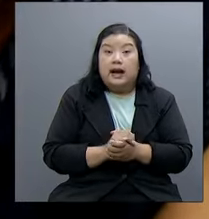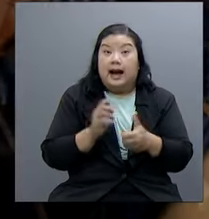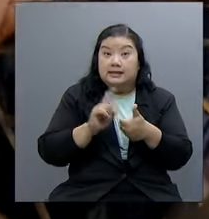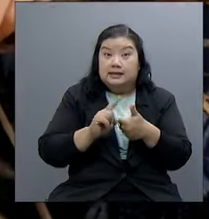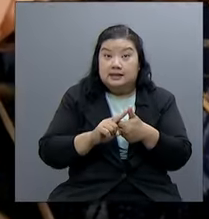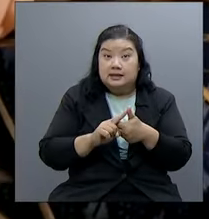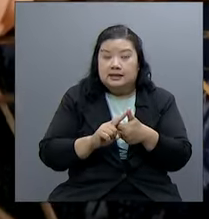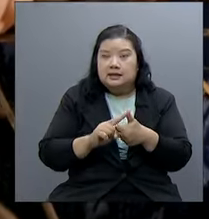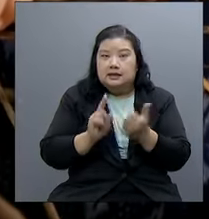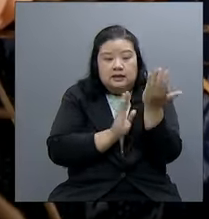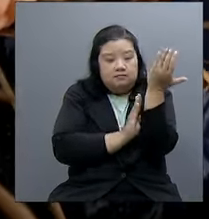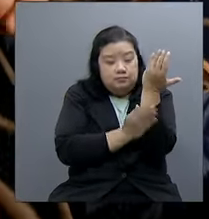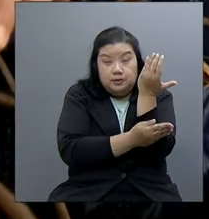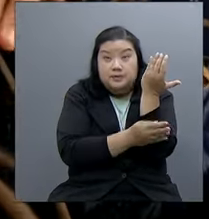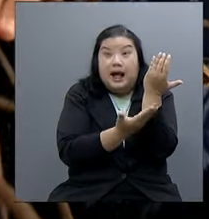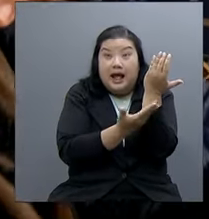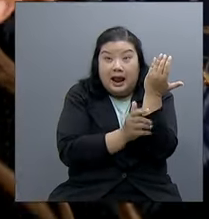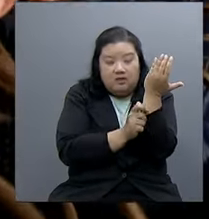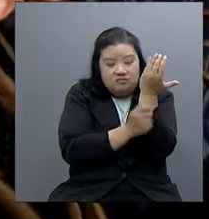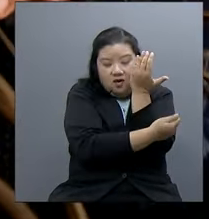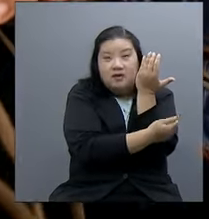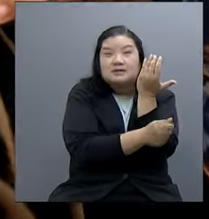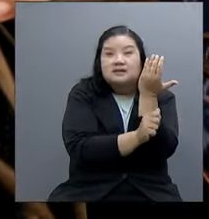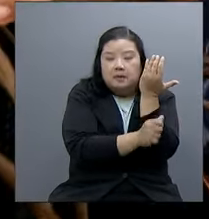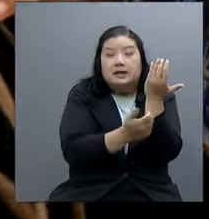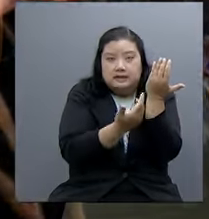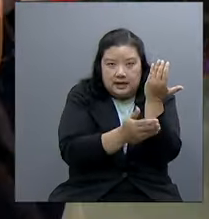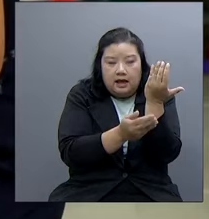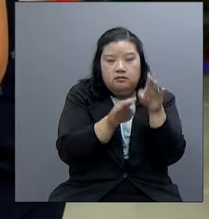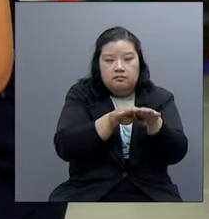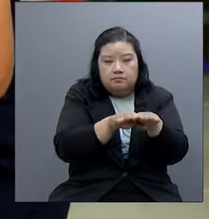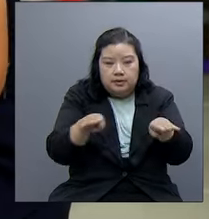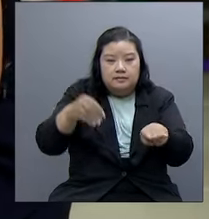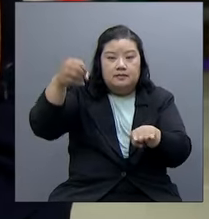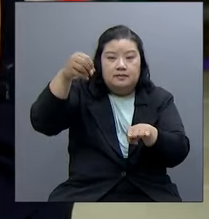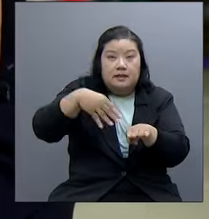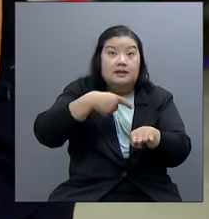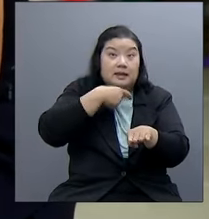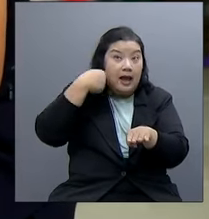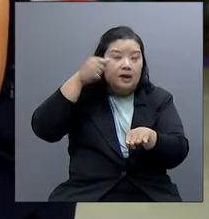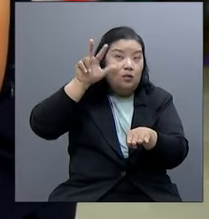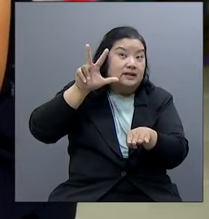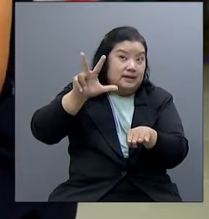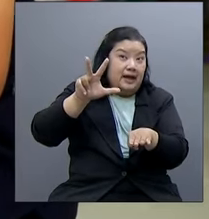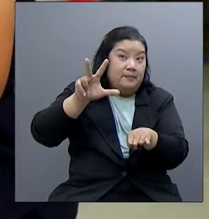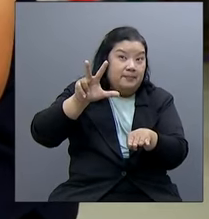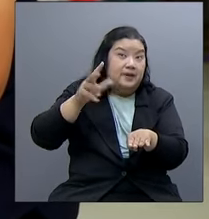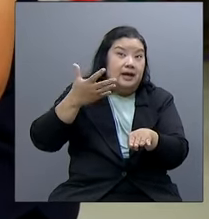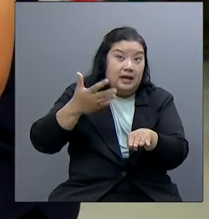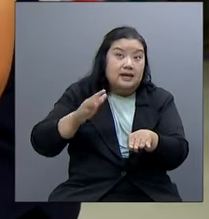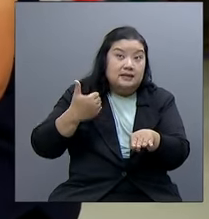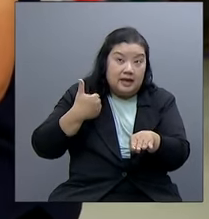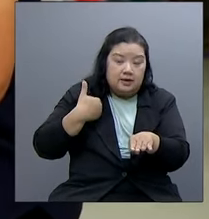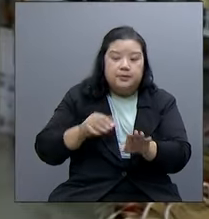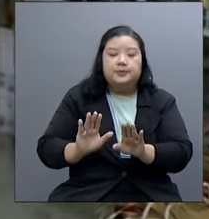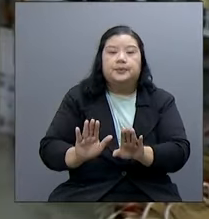อกไม้มาก่อนรอกเบื่อกออกมาก่อนทีนี้ก็เอามาตากให้แห้งประมาณ 2-3 วันนะค่ะแล้วก็เอามาเก็บแล้ทีน